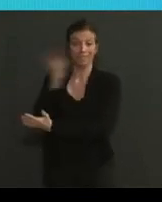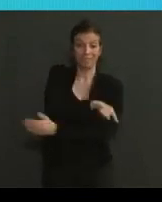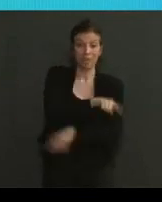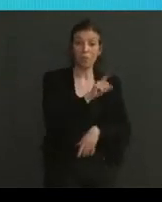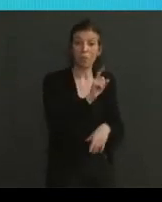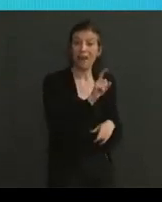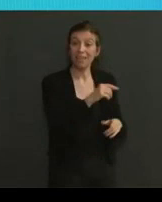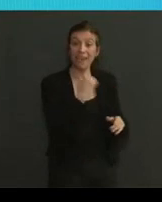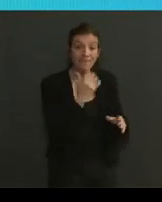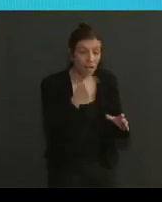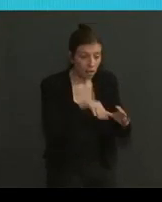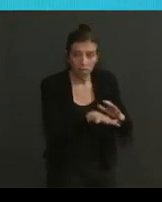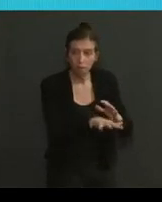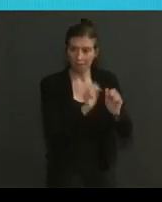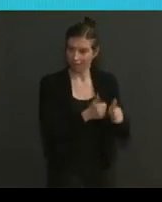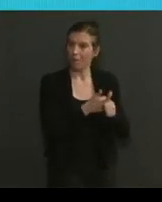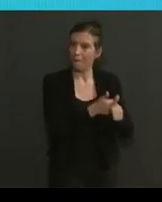door deze variaties.